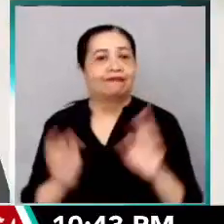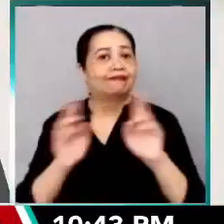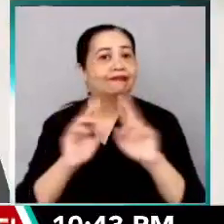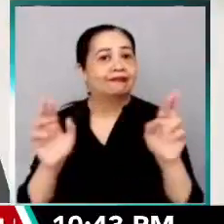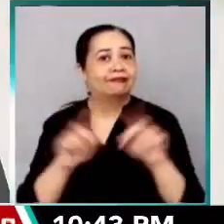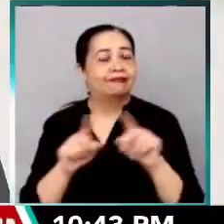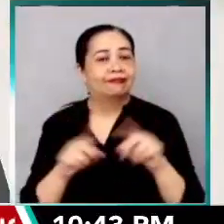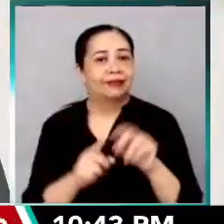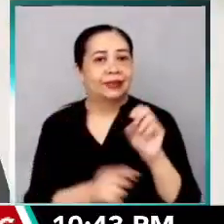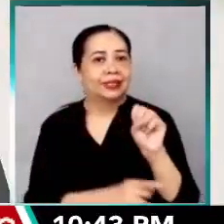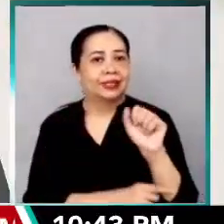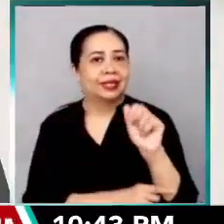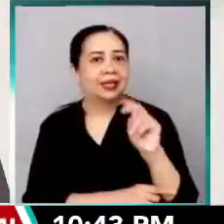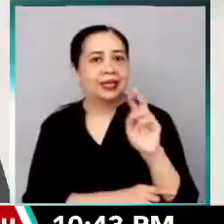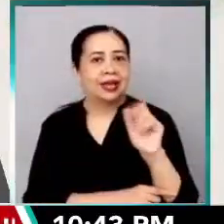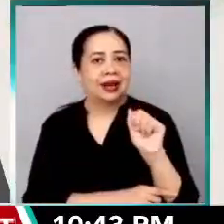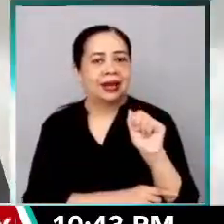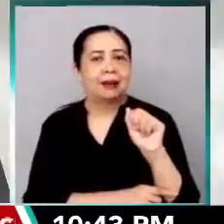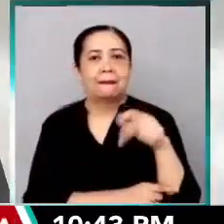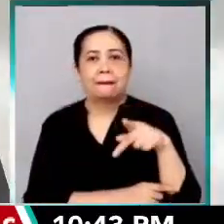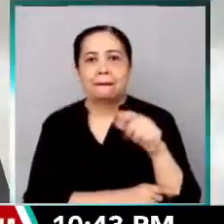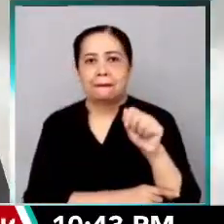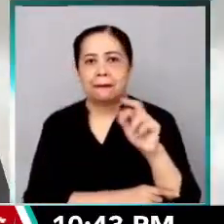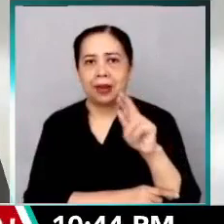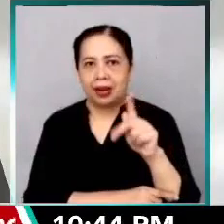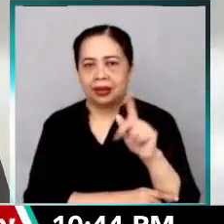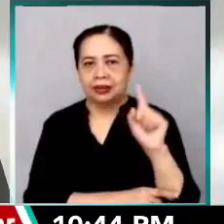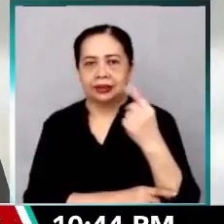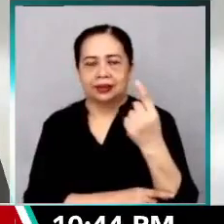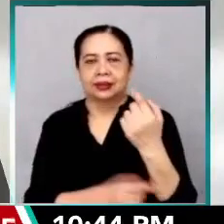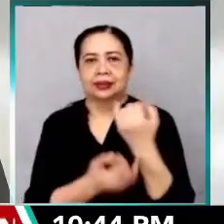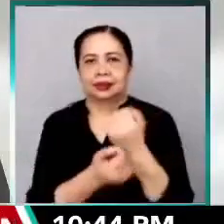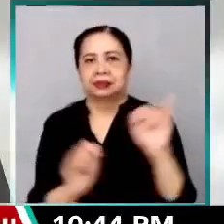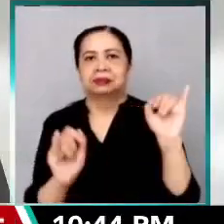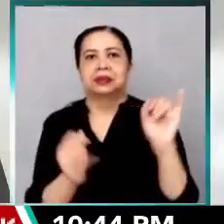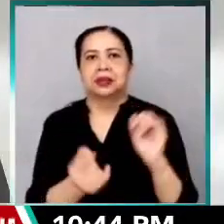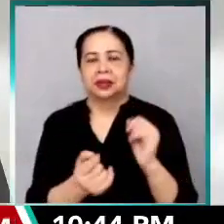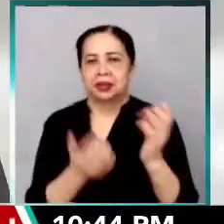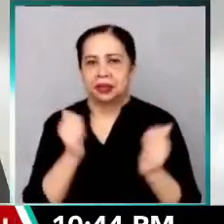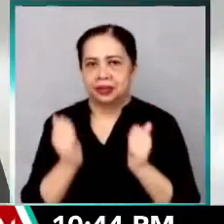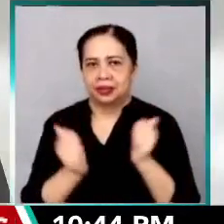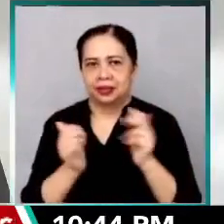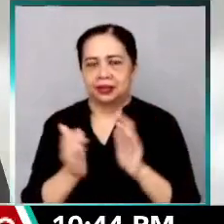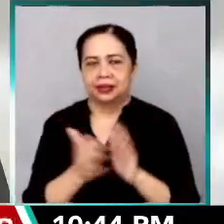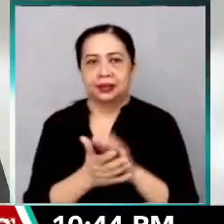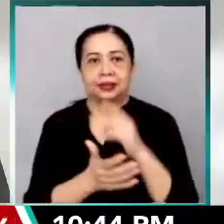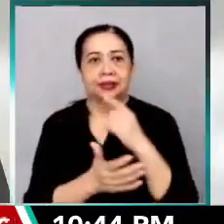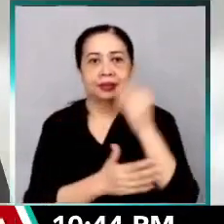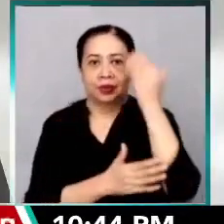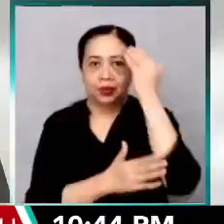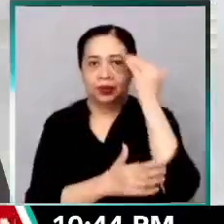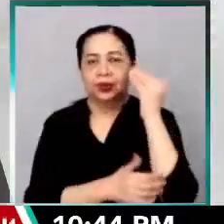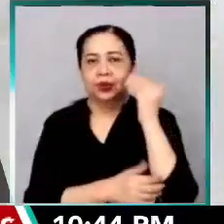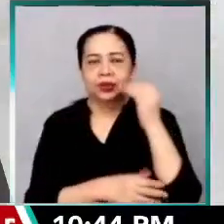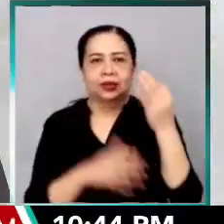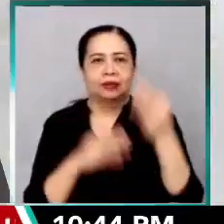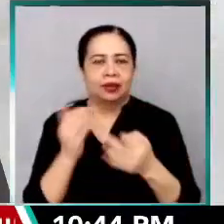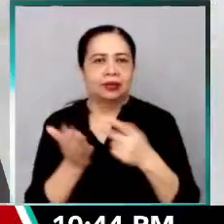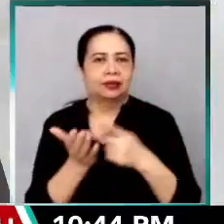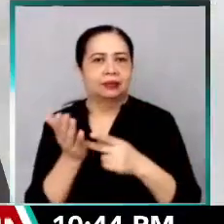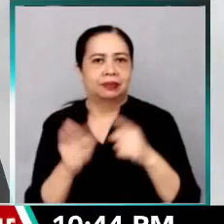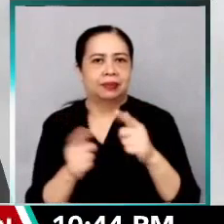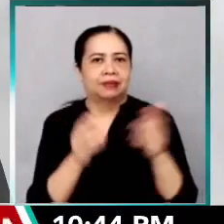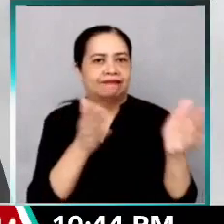Sandara Park bilang solo artist. Ayon sa ilang Korean media reports, nasa final stage na ang